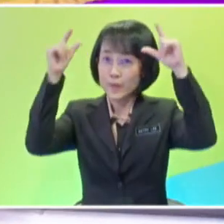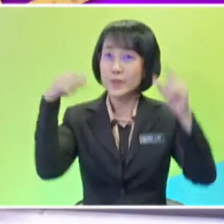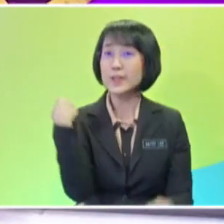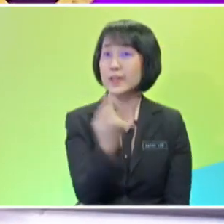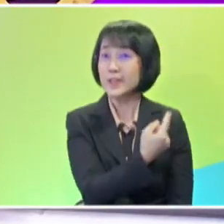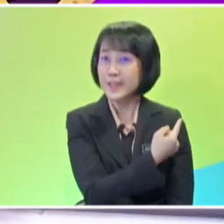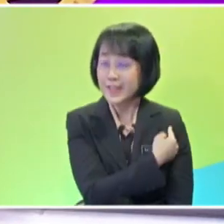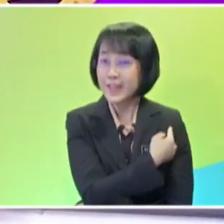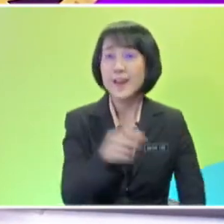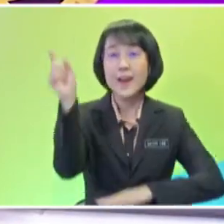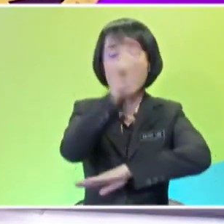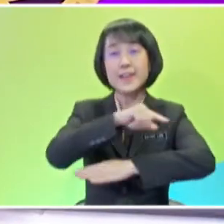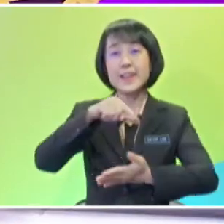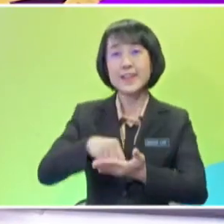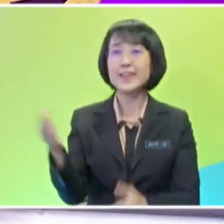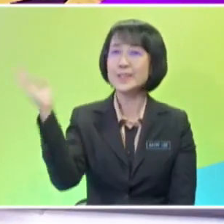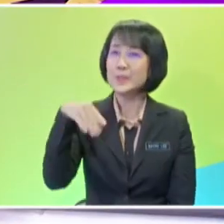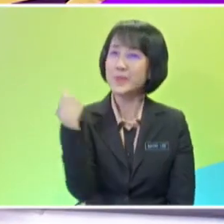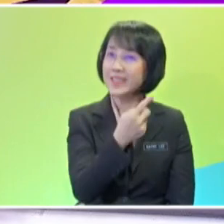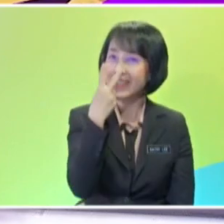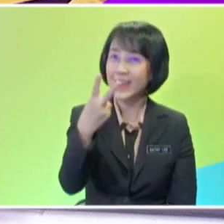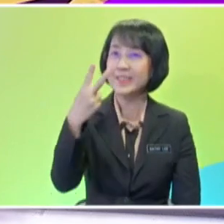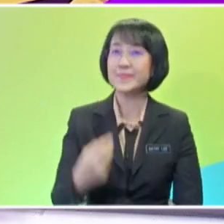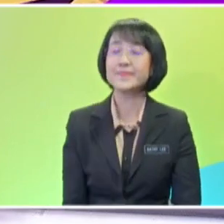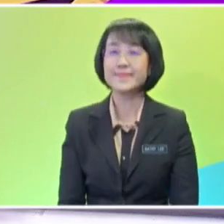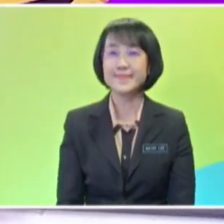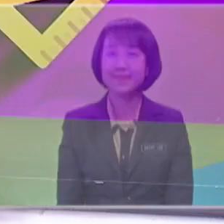episode kali ini Jom kita saksikan